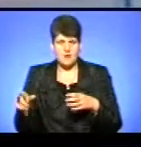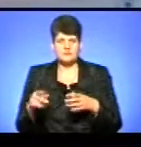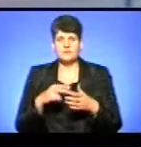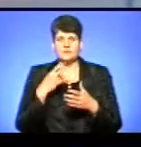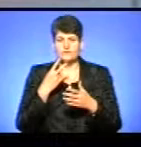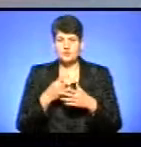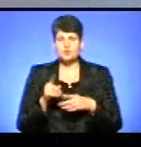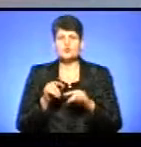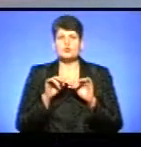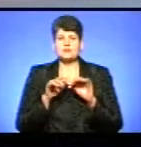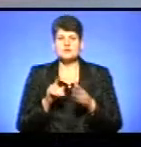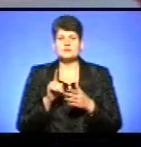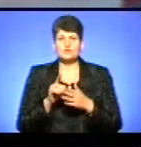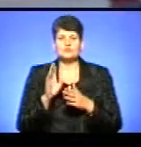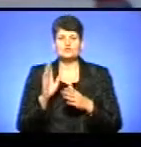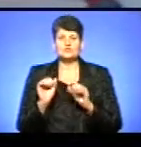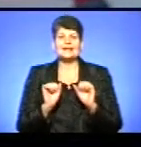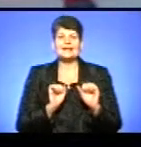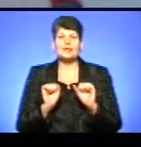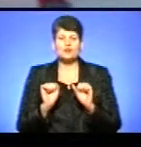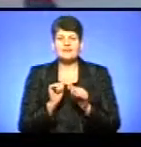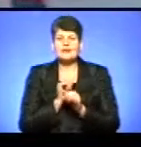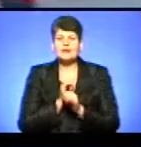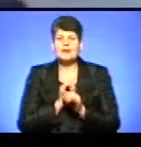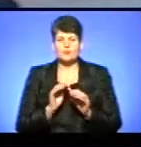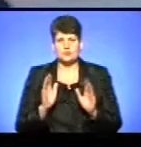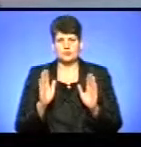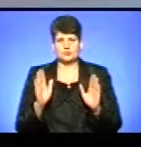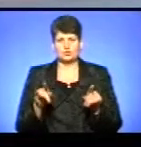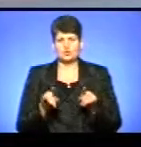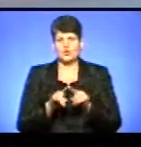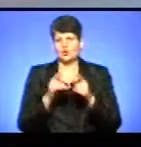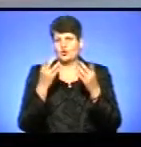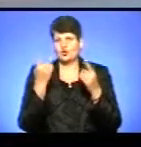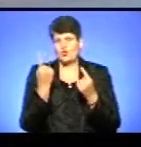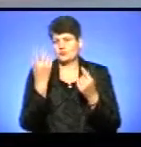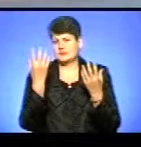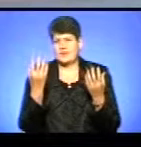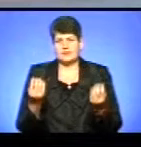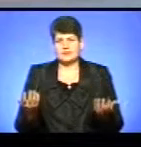процес повинен бути керований і він не може бути одноденним.